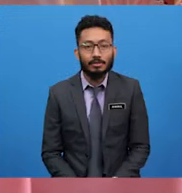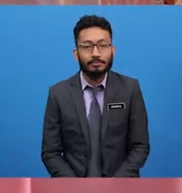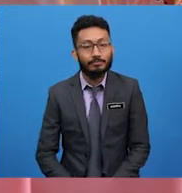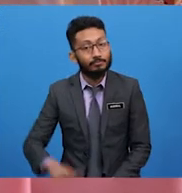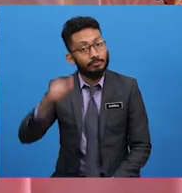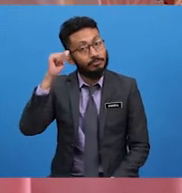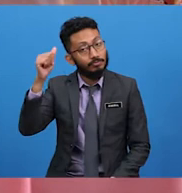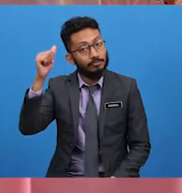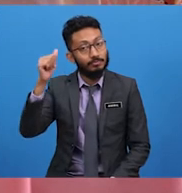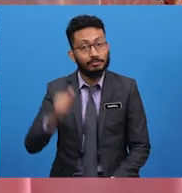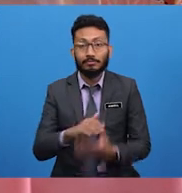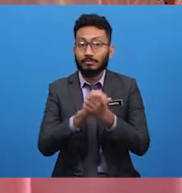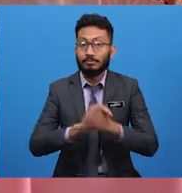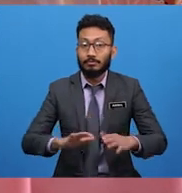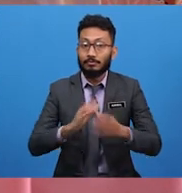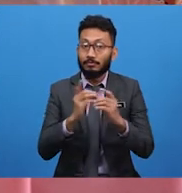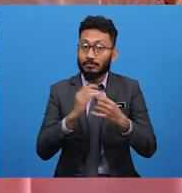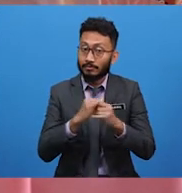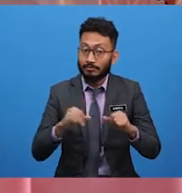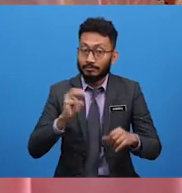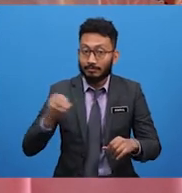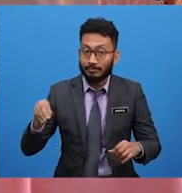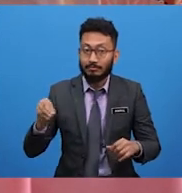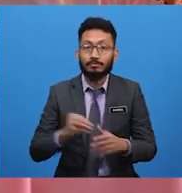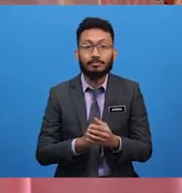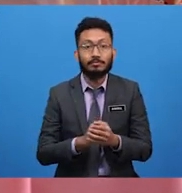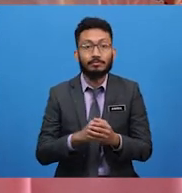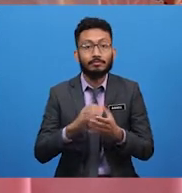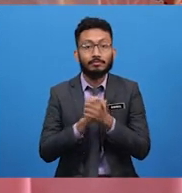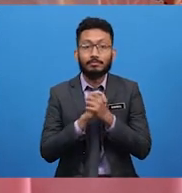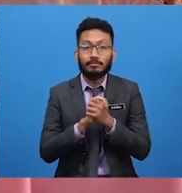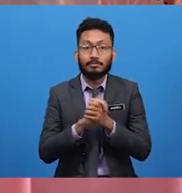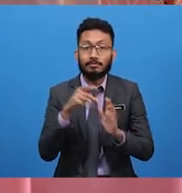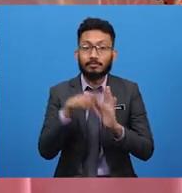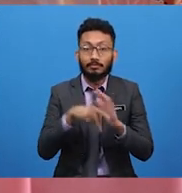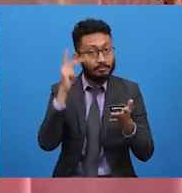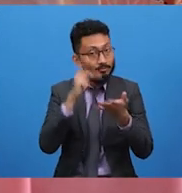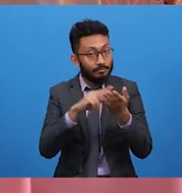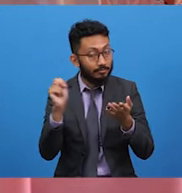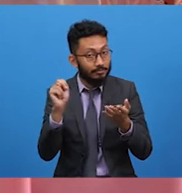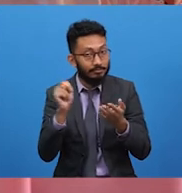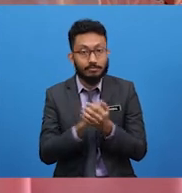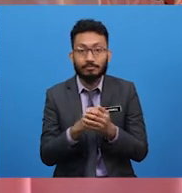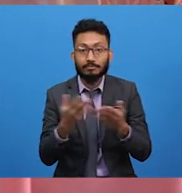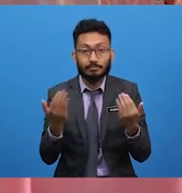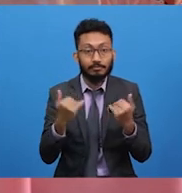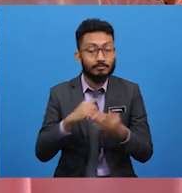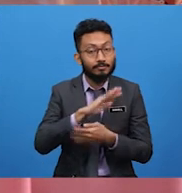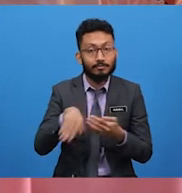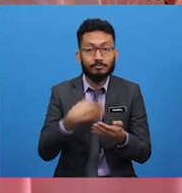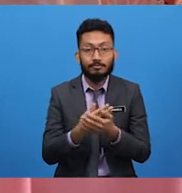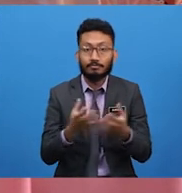Assalamualaikum dan selamat sejahtera murid-murid. Hai, salam perkenalan buat semua. Cikgu harap semua sihat dan sentiasa bersemangat. Nama